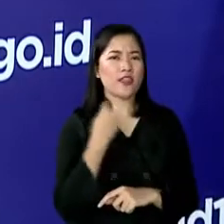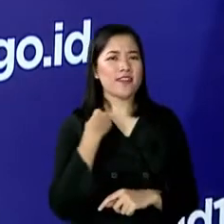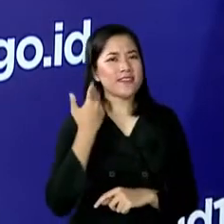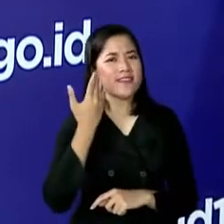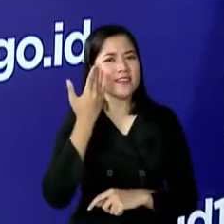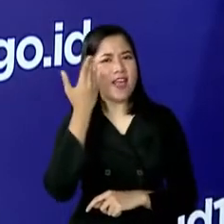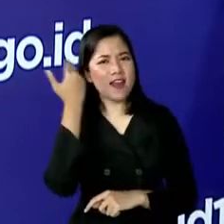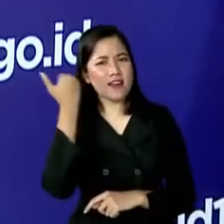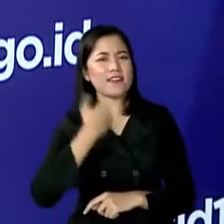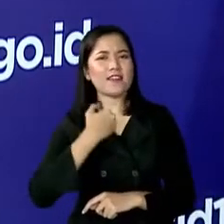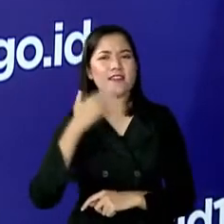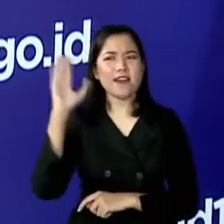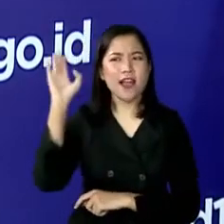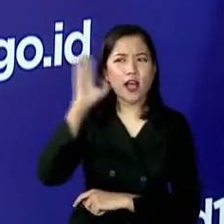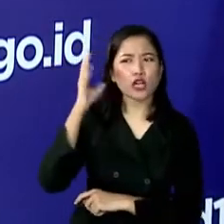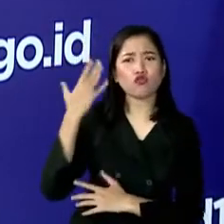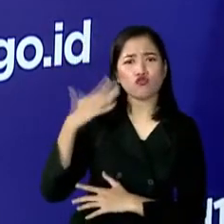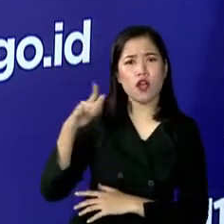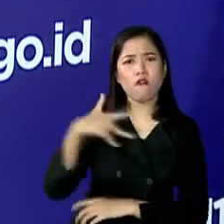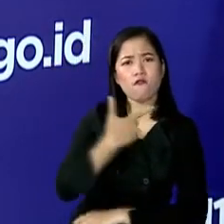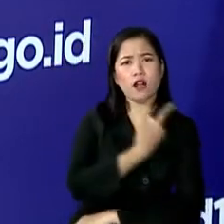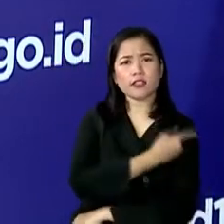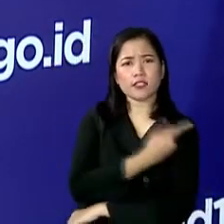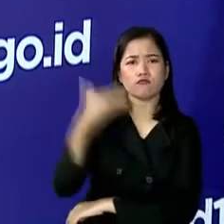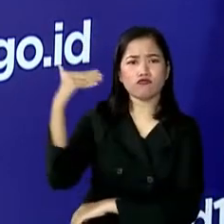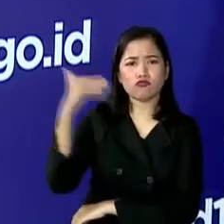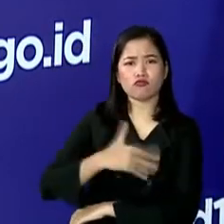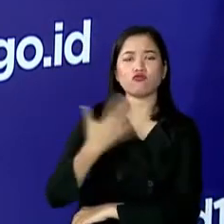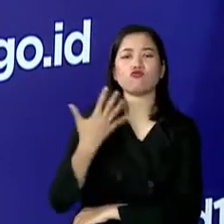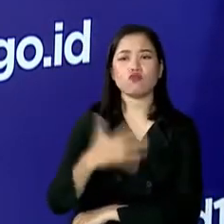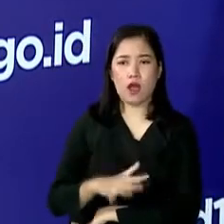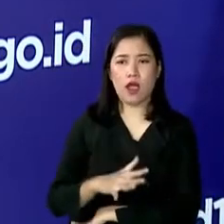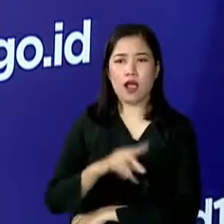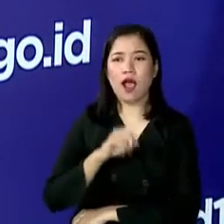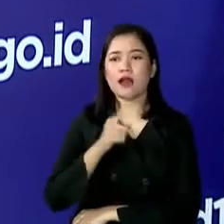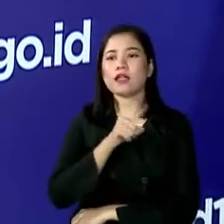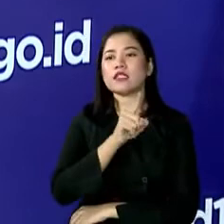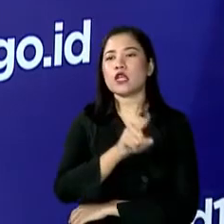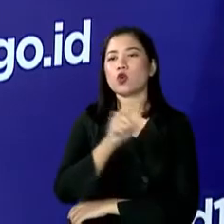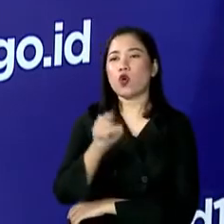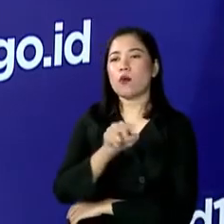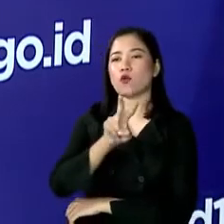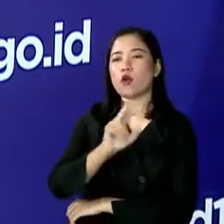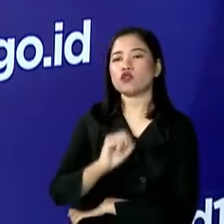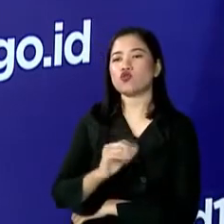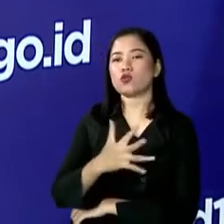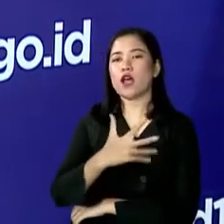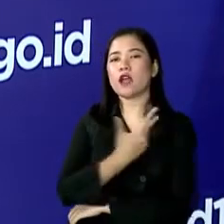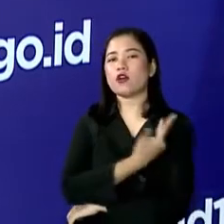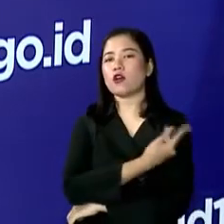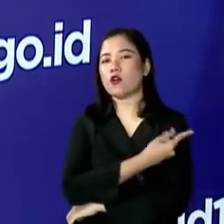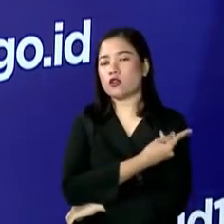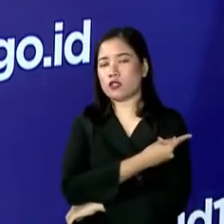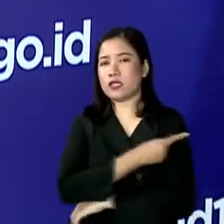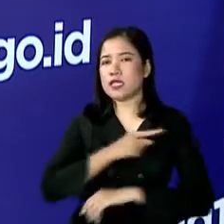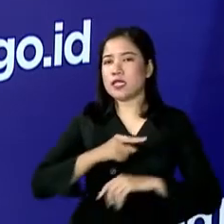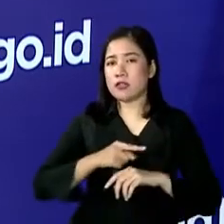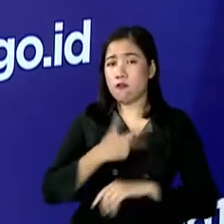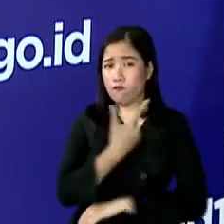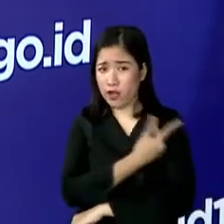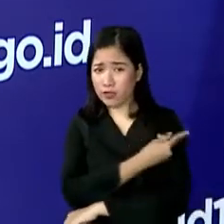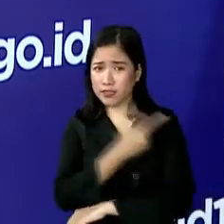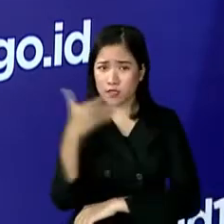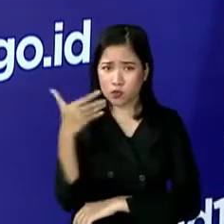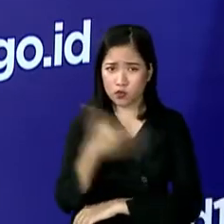ini sudah sampai di mana Man bahwa vaksin ini sudah kita terima walaupun hanya 1,2 juta dosis ya tapi Pak sudah datang tapi apakah artinya